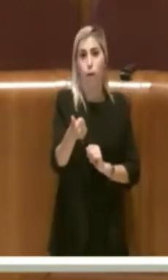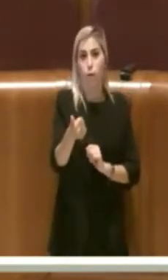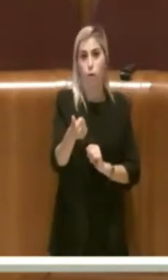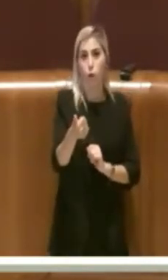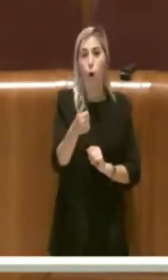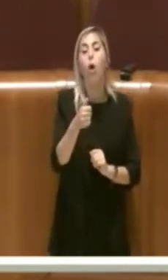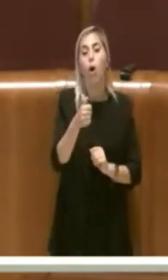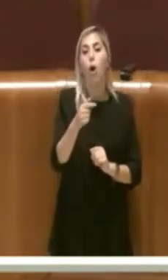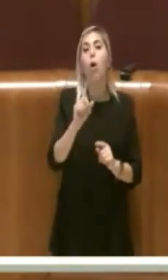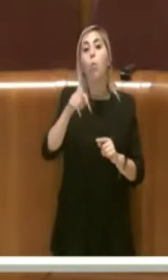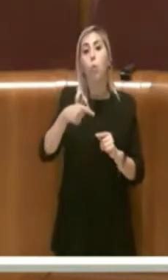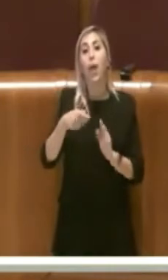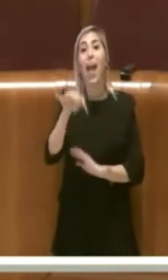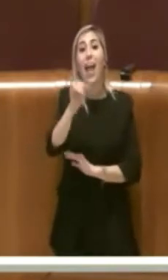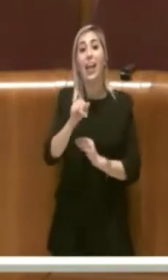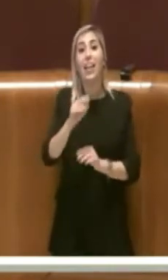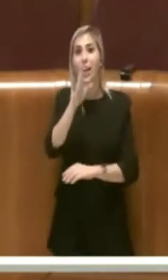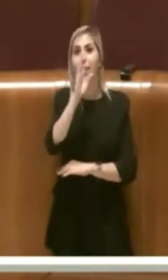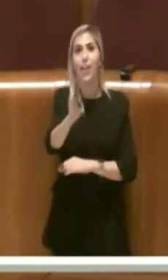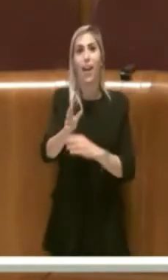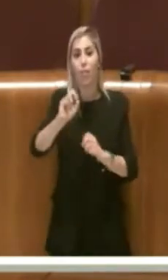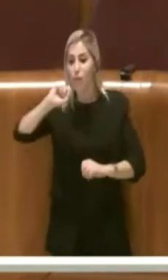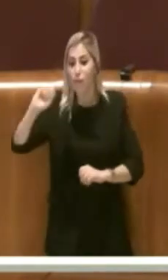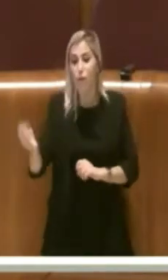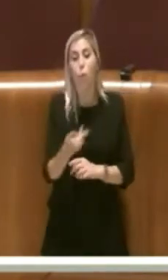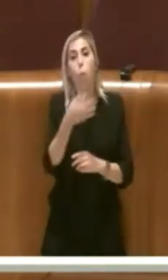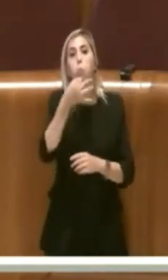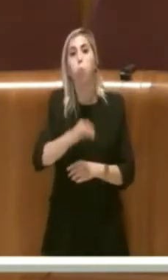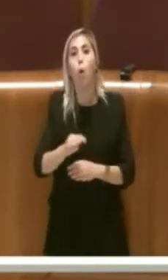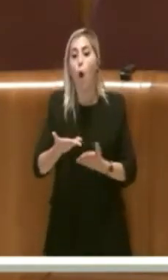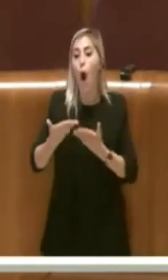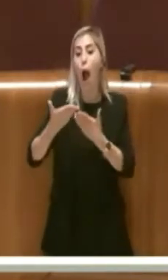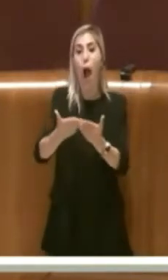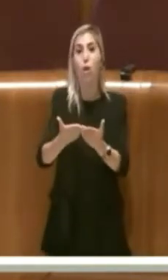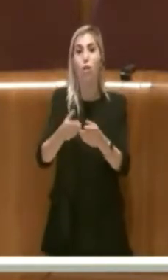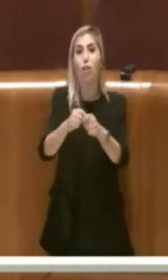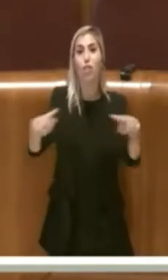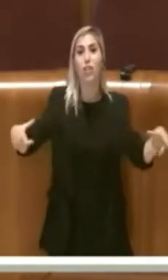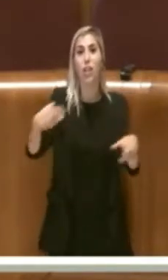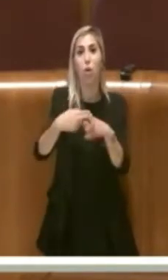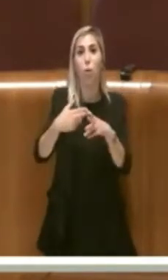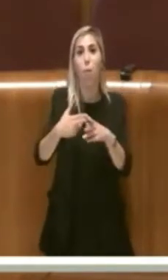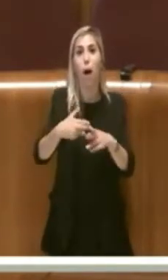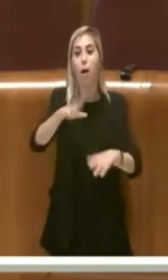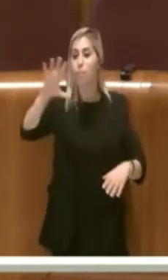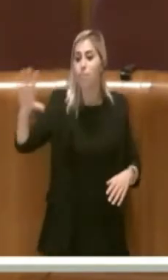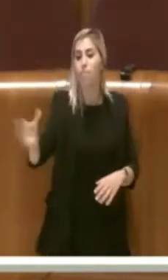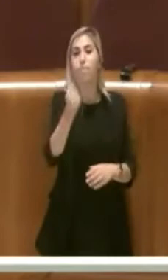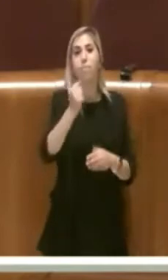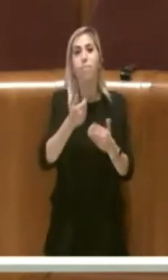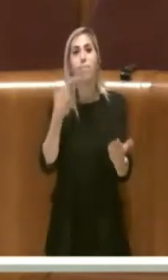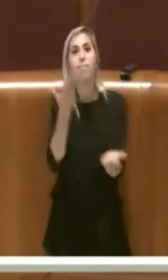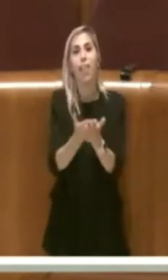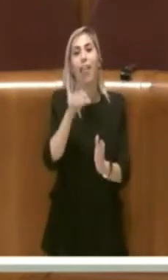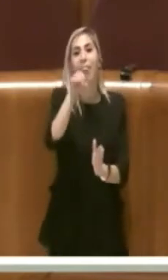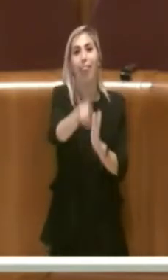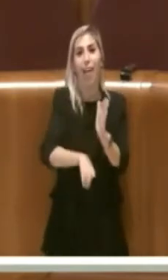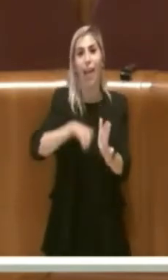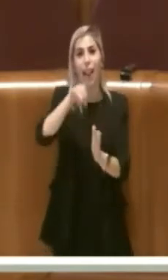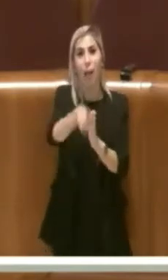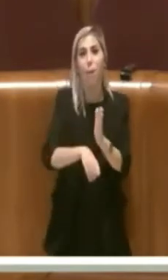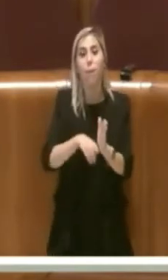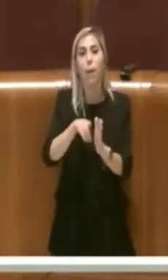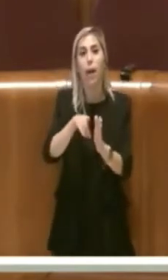regolamento, anche un iter approvativo più snello può aiutare anche la città ad ottenere proposte di deliberazione